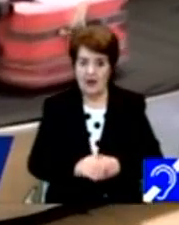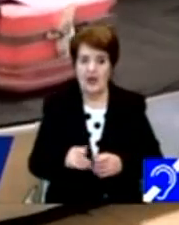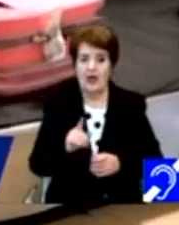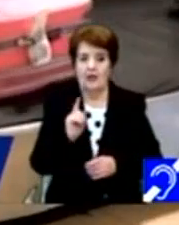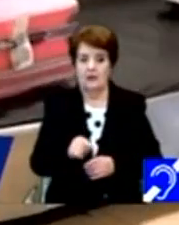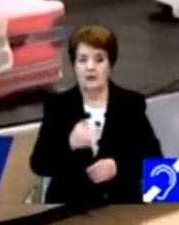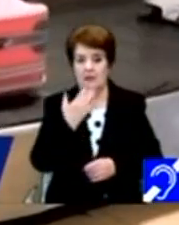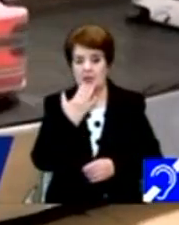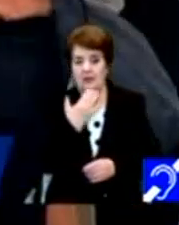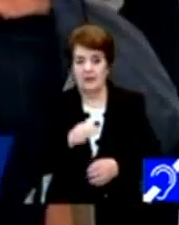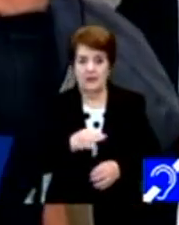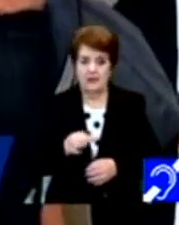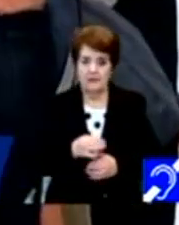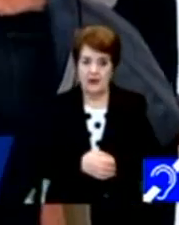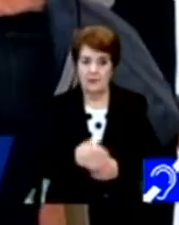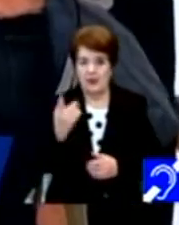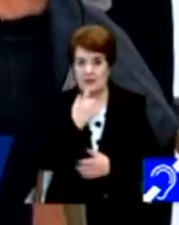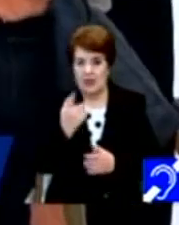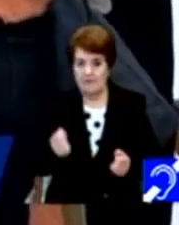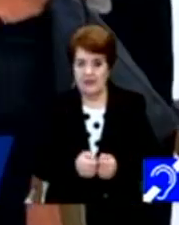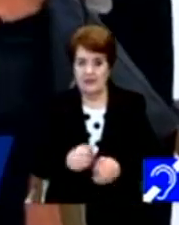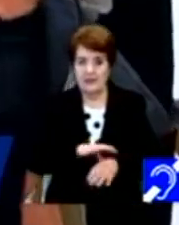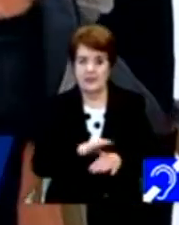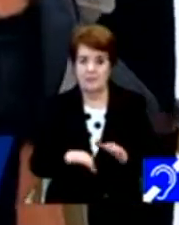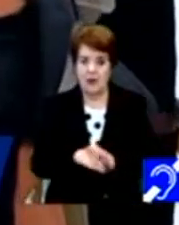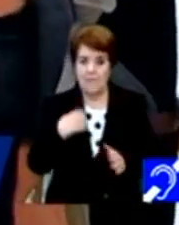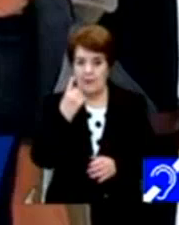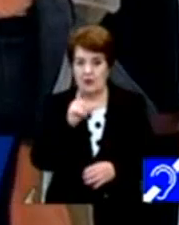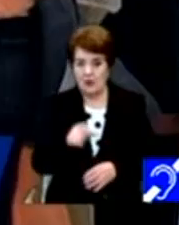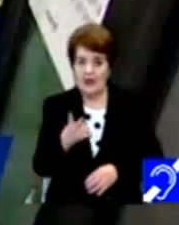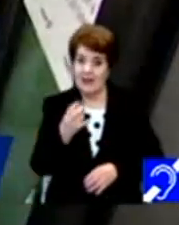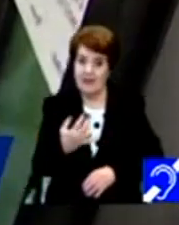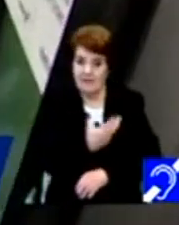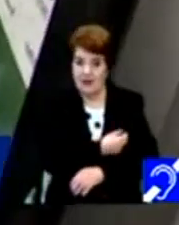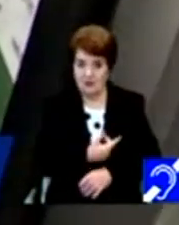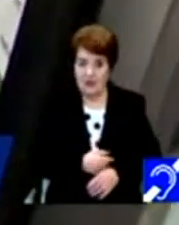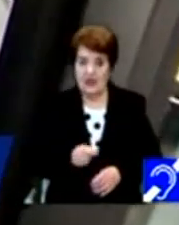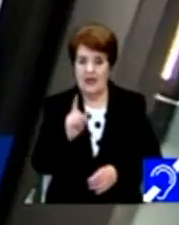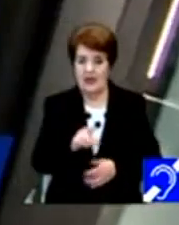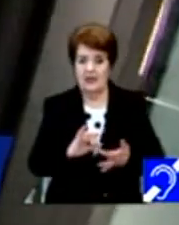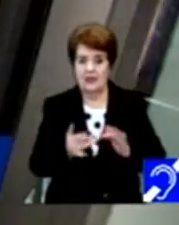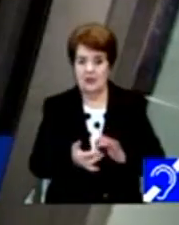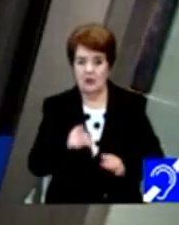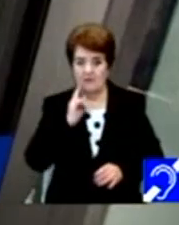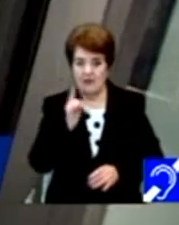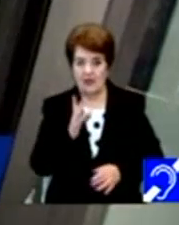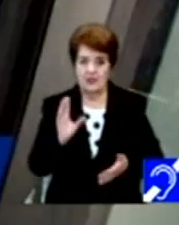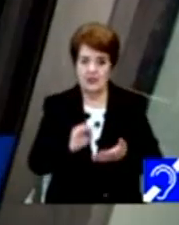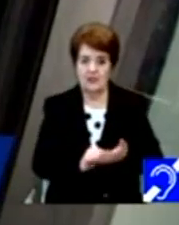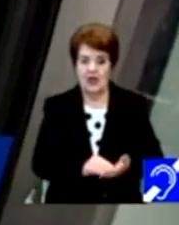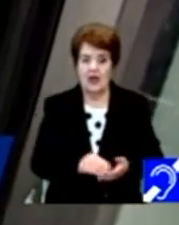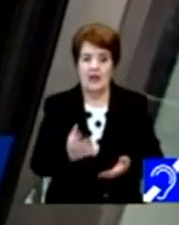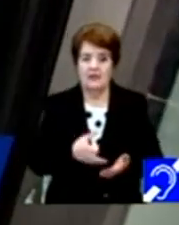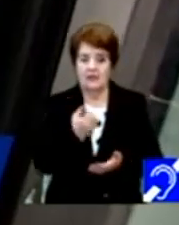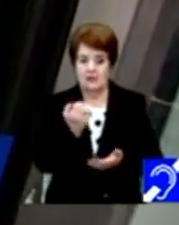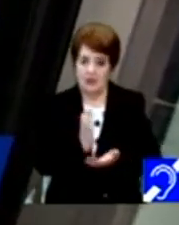indiferent de naționalitatea lor. Pentru a preveni discriminarea persoanelor nevaccinate, în adeverința electronică verde va fi indicat dacă